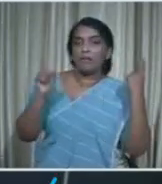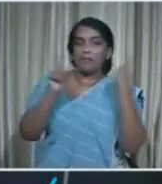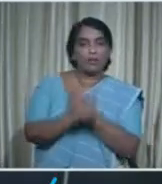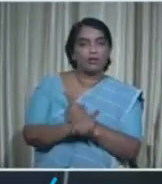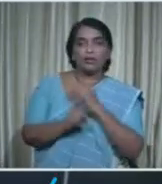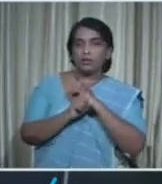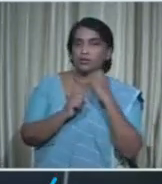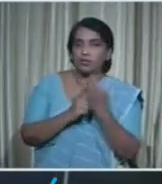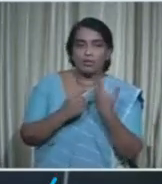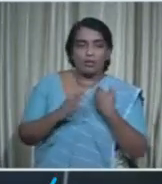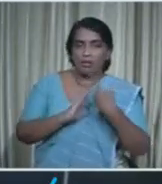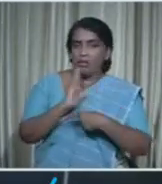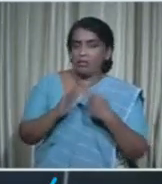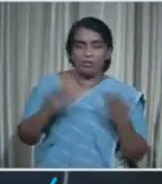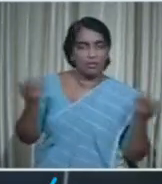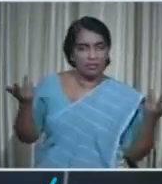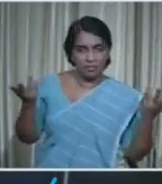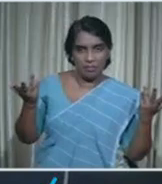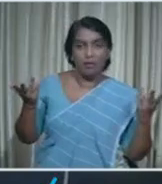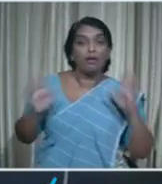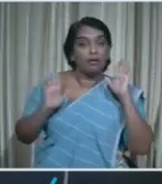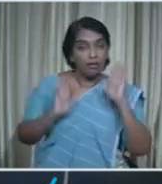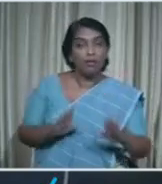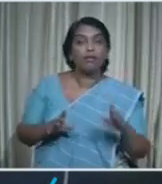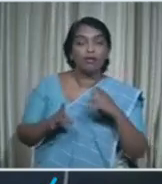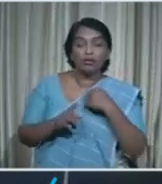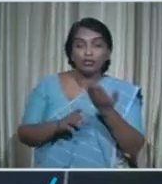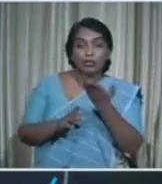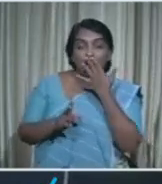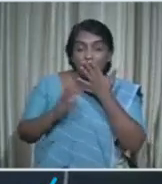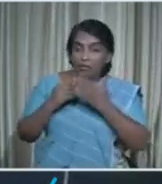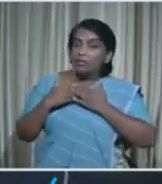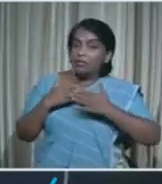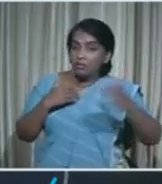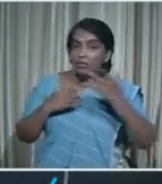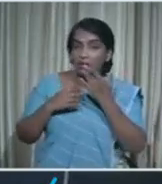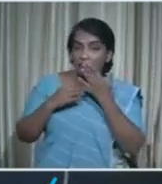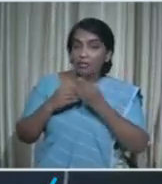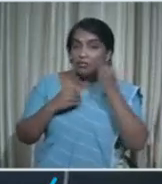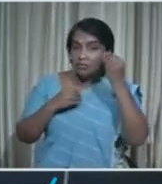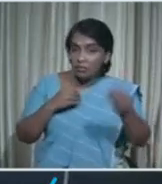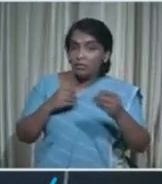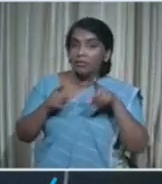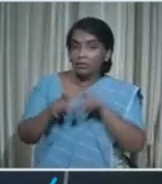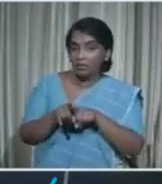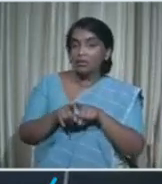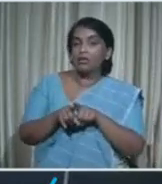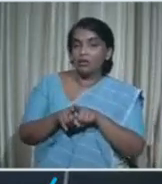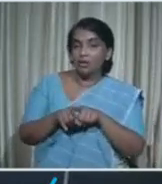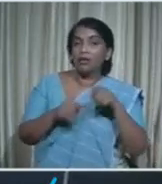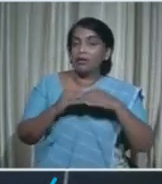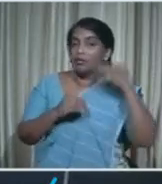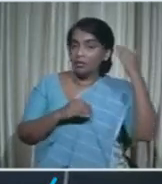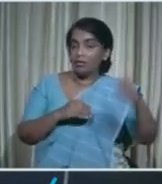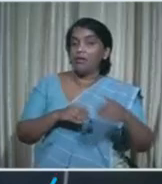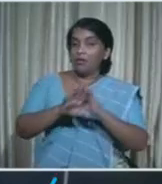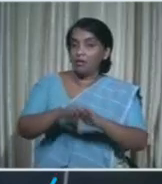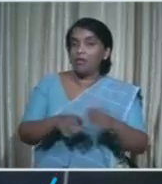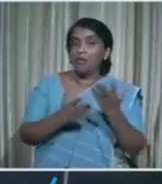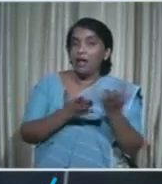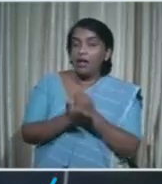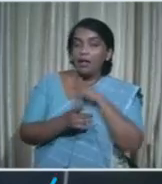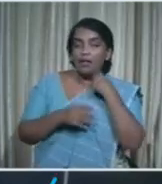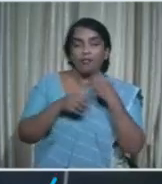संस्कृति अपीरटे न्याय करु कथानायक ये पूरादर्श ये पूरादर्श पिवर्तन इकृत्ंग परंपरा तिरवेने